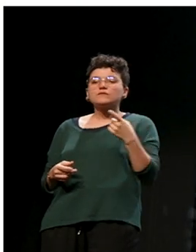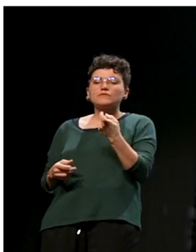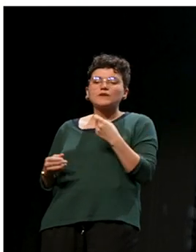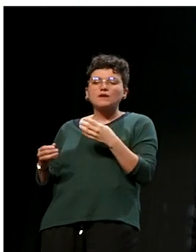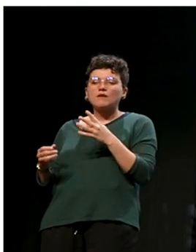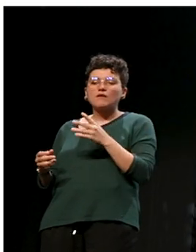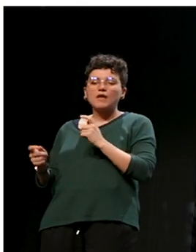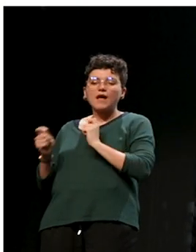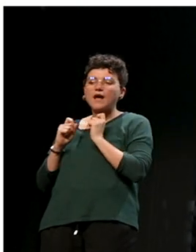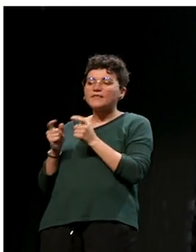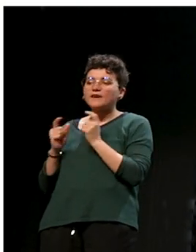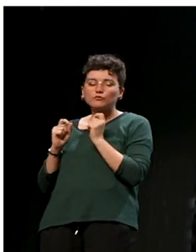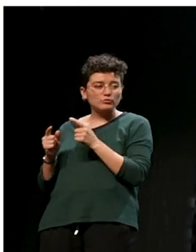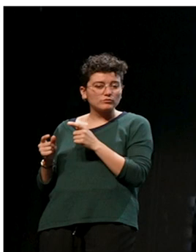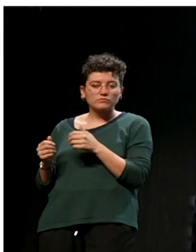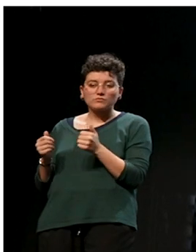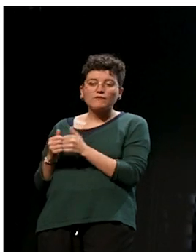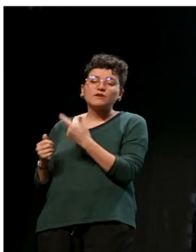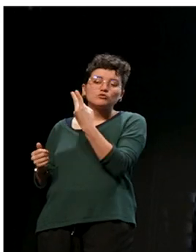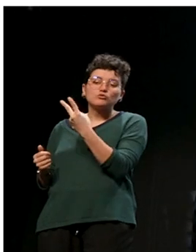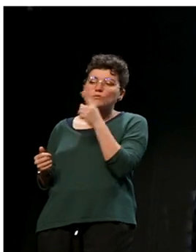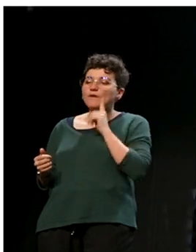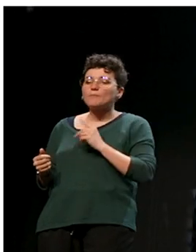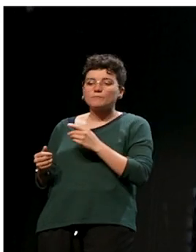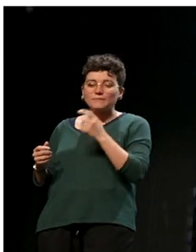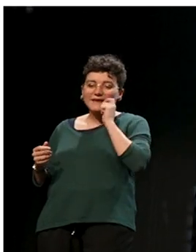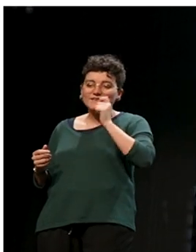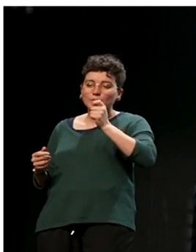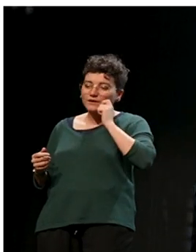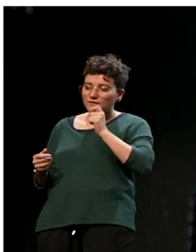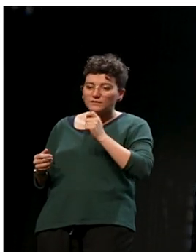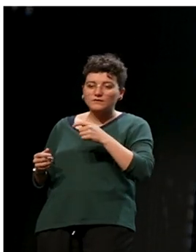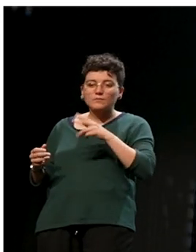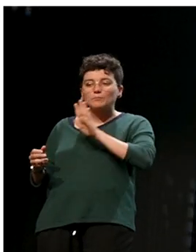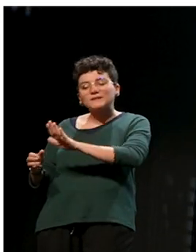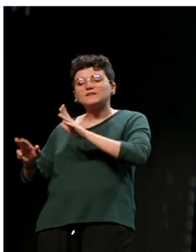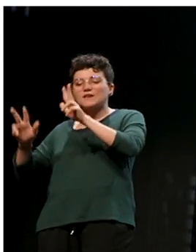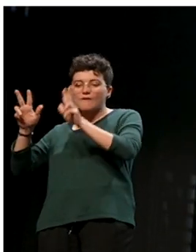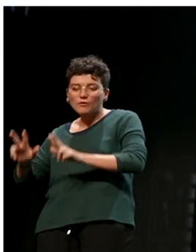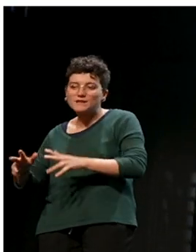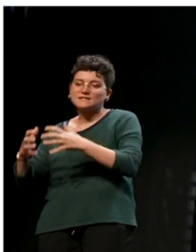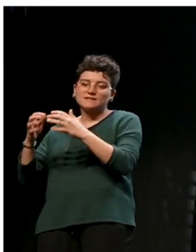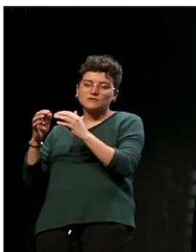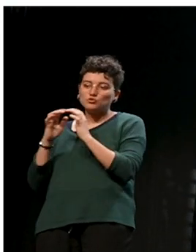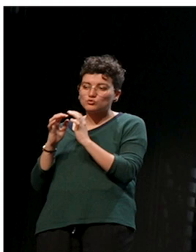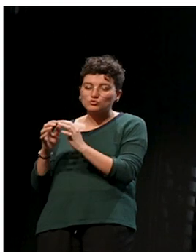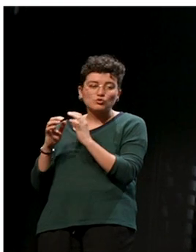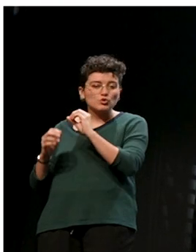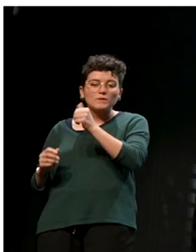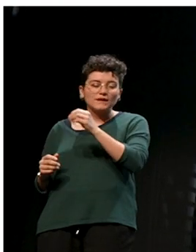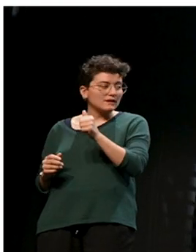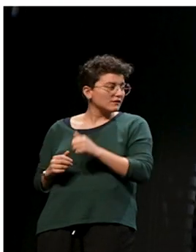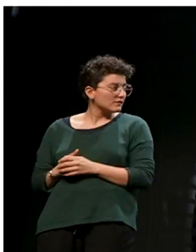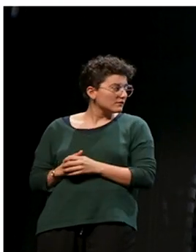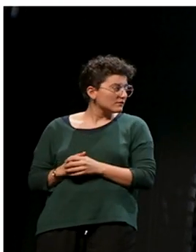Meunier, des expertes en informatique à la Sorbonne et artistes en IA numérique. Parce que j'ai cramé tous mes crédits. Je